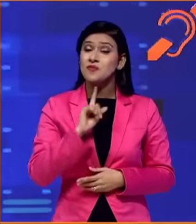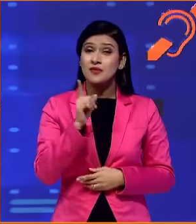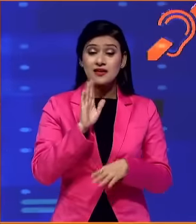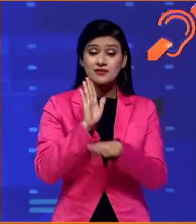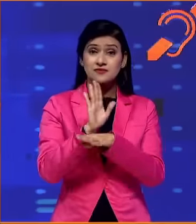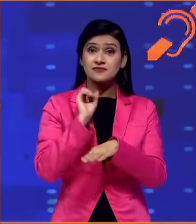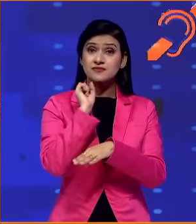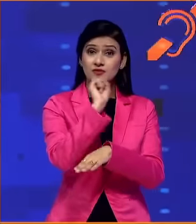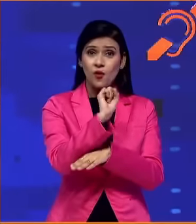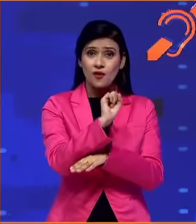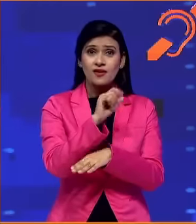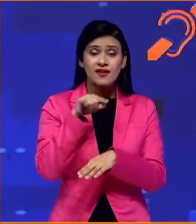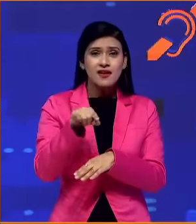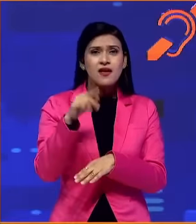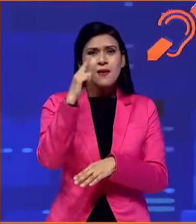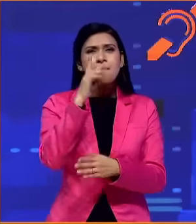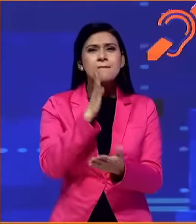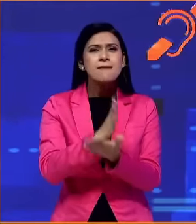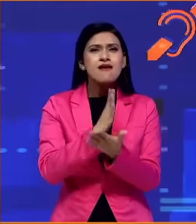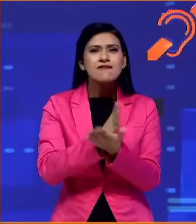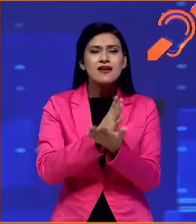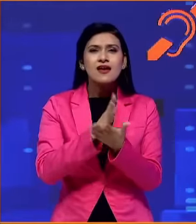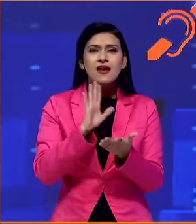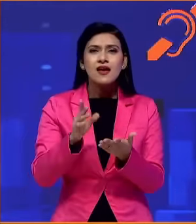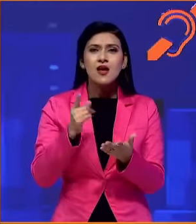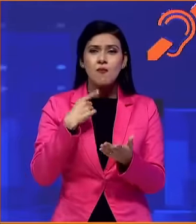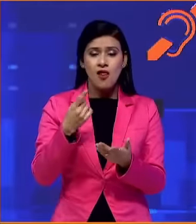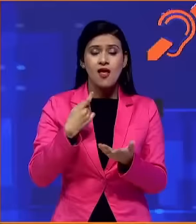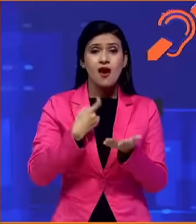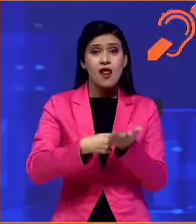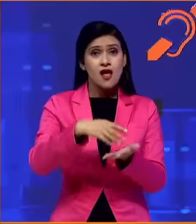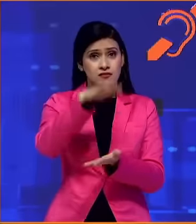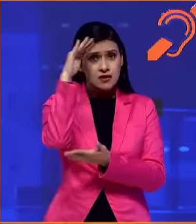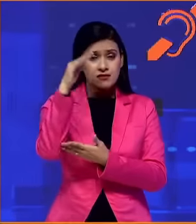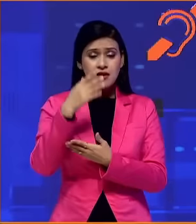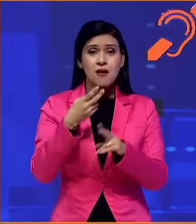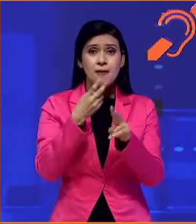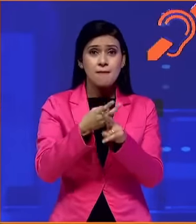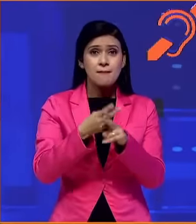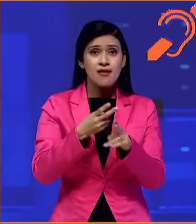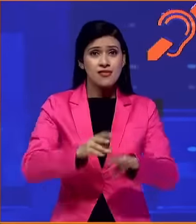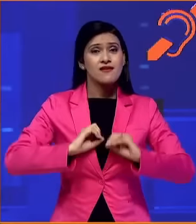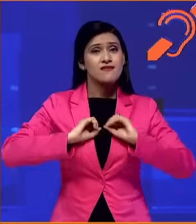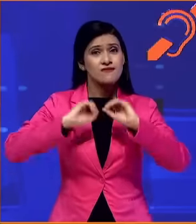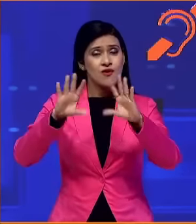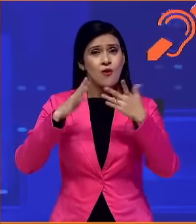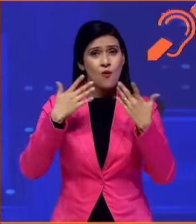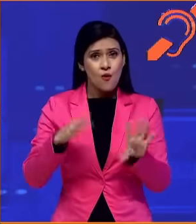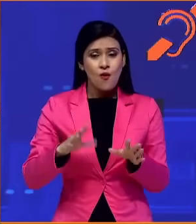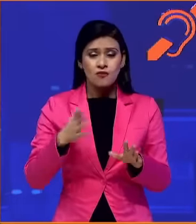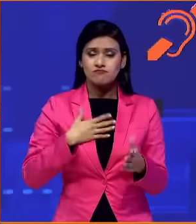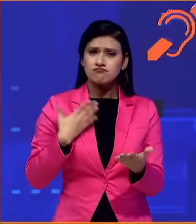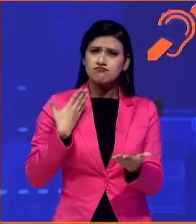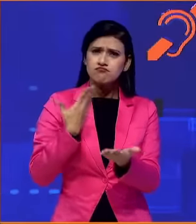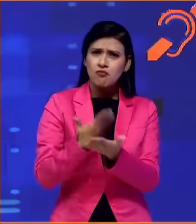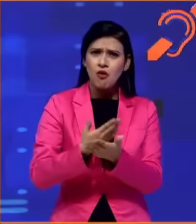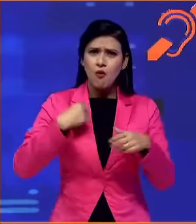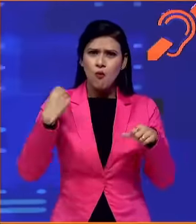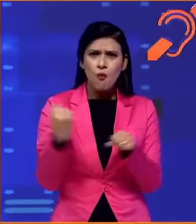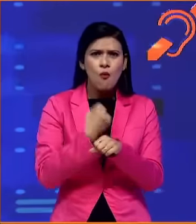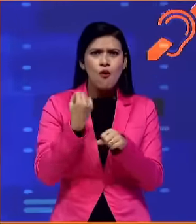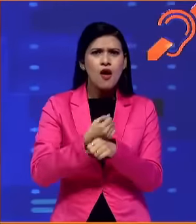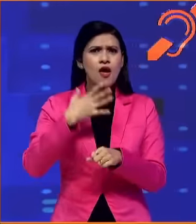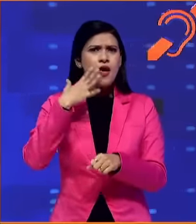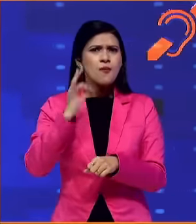गहलोतनेसबसेपहले शिकायतकीथीकिहमनेराजस्थानसेपत्थरभेजेथे। हमारीसरकारने मंदिरकेनिर्माणमेंबहुतयोगदानदिया।तोफिरहमें